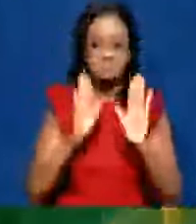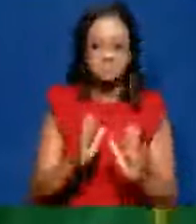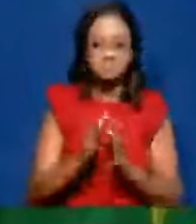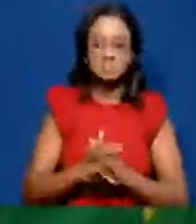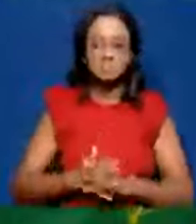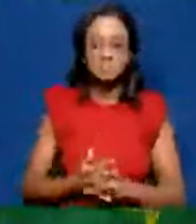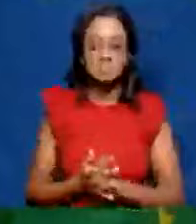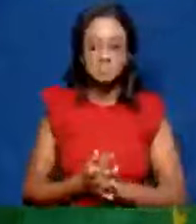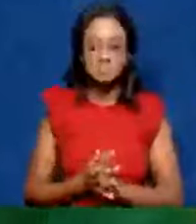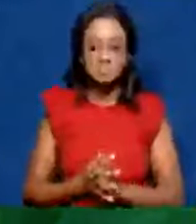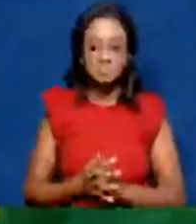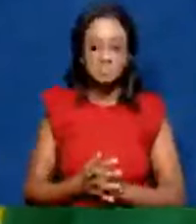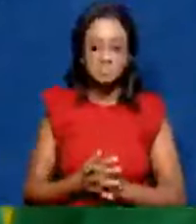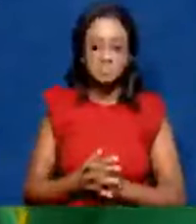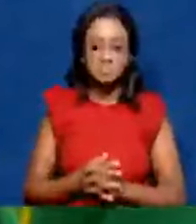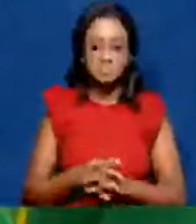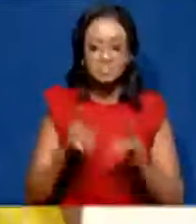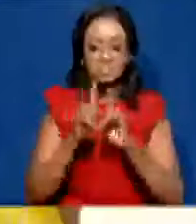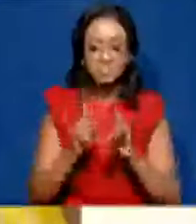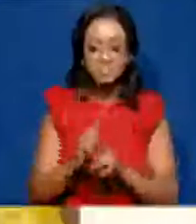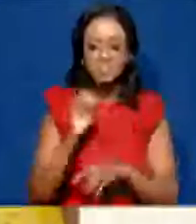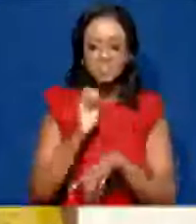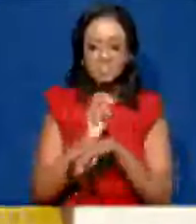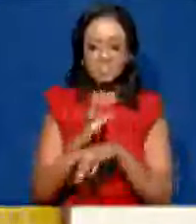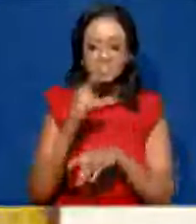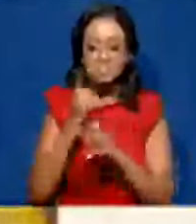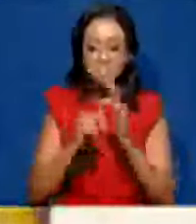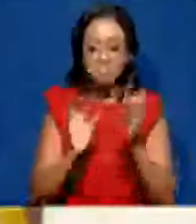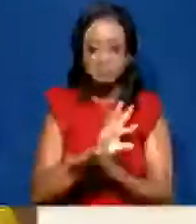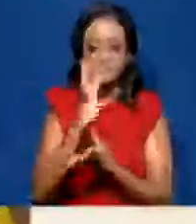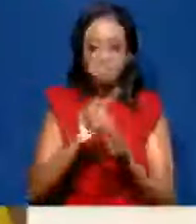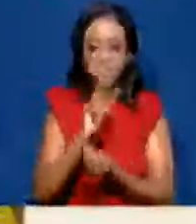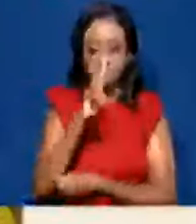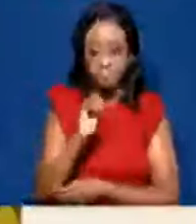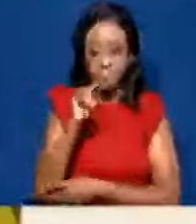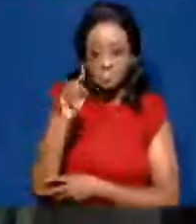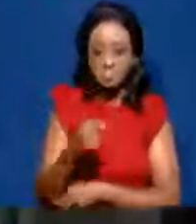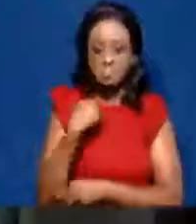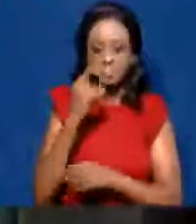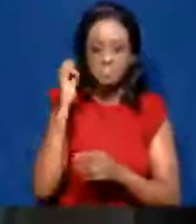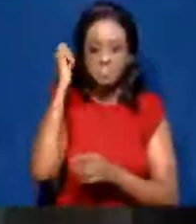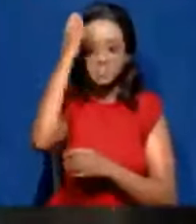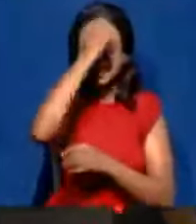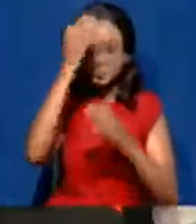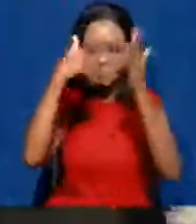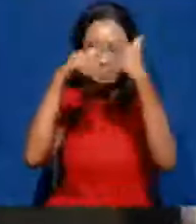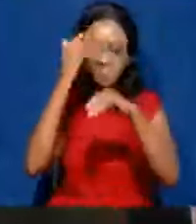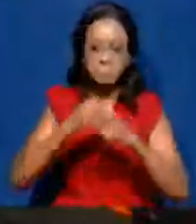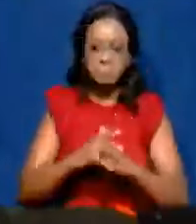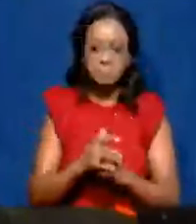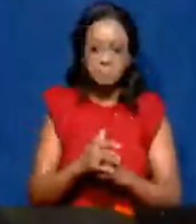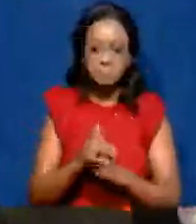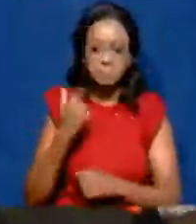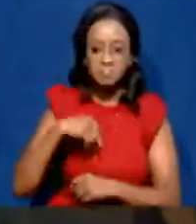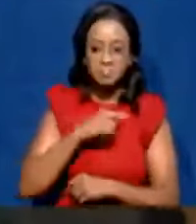makamu chansela wa chuo hicho, wanafunzi 20,000 wamefuzu katika ngazi mbalimbali za masomo kufikia sasa.